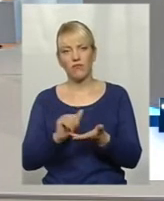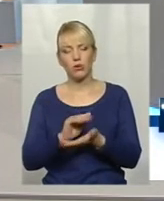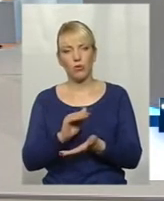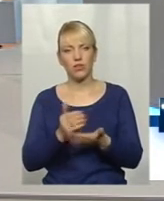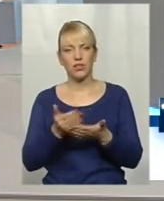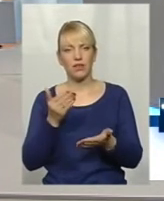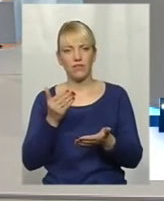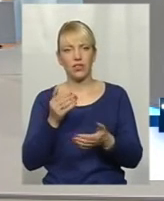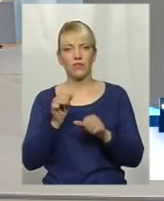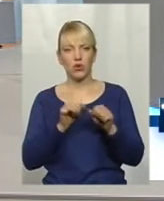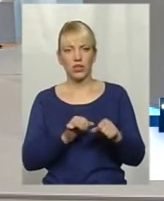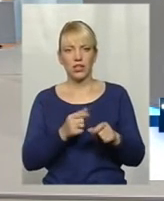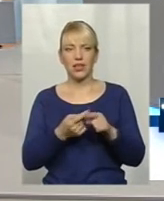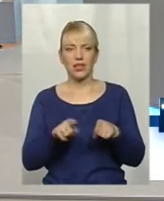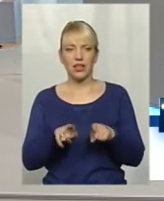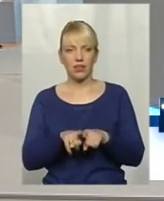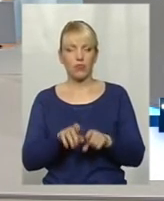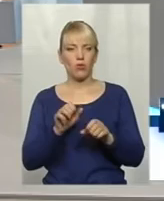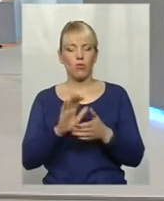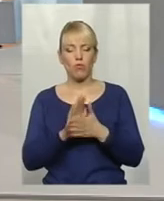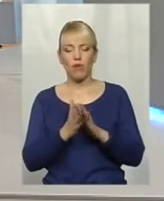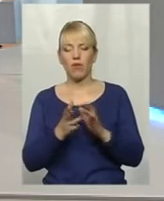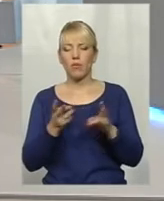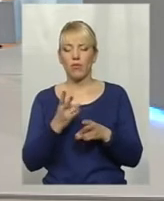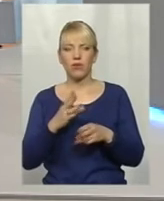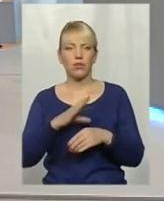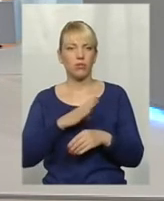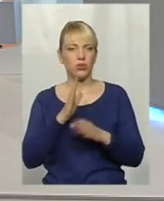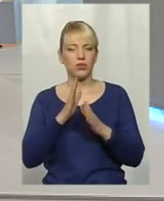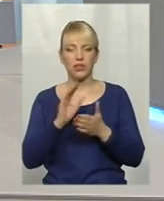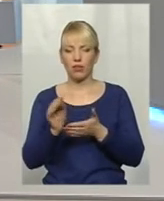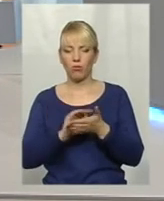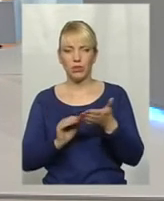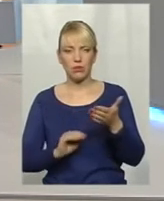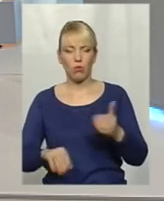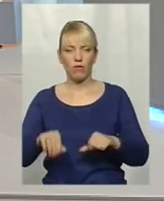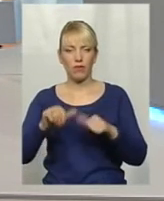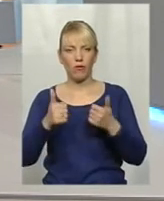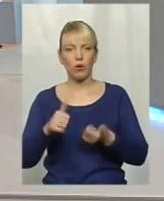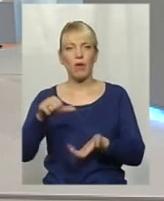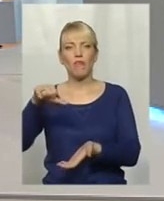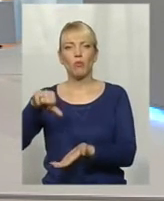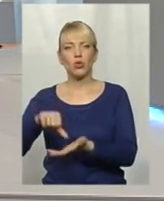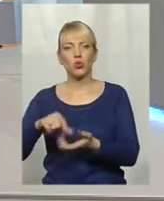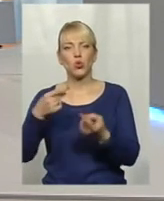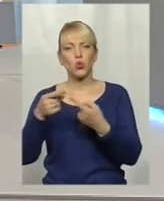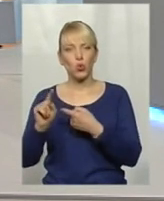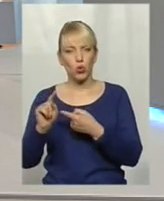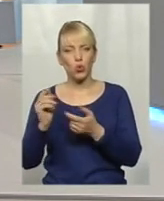в присутності призначеного адвоката у письмовій формі. Скажіть, будь ласка, знову